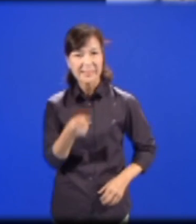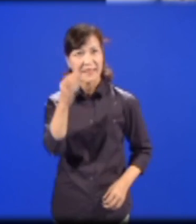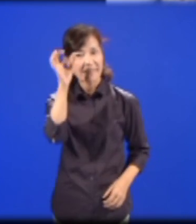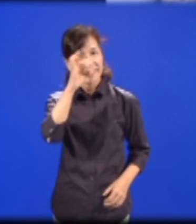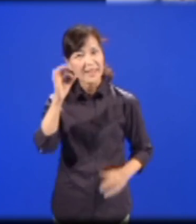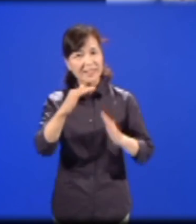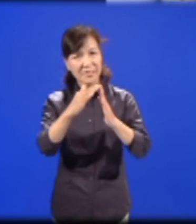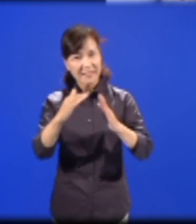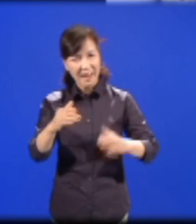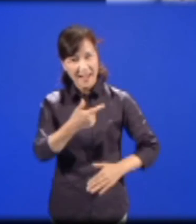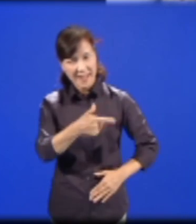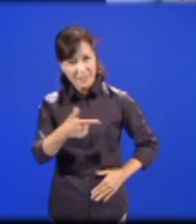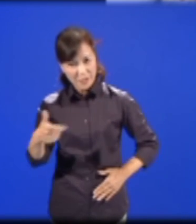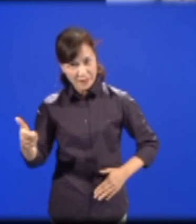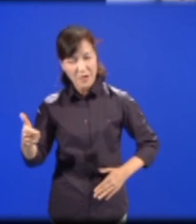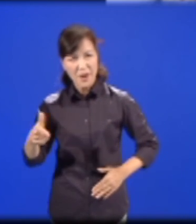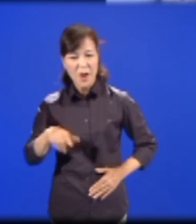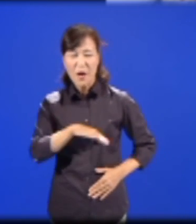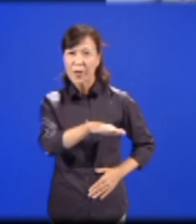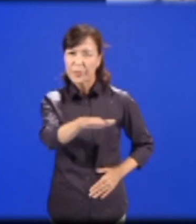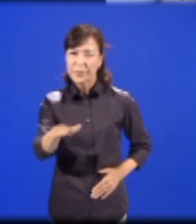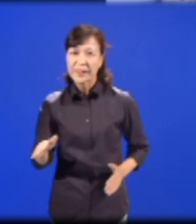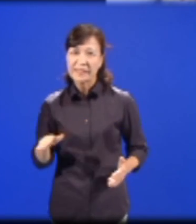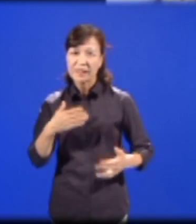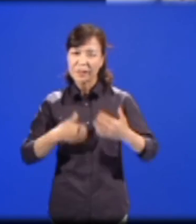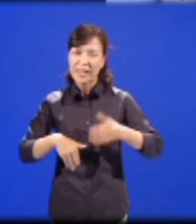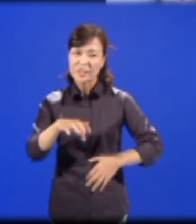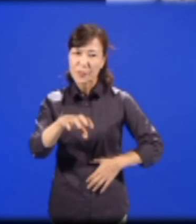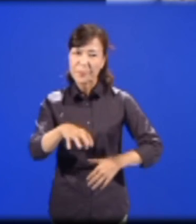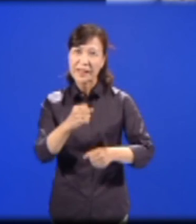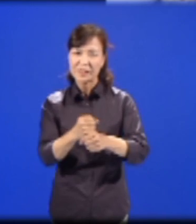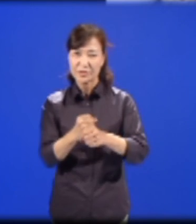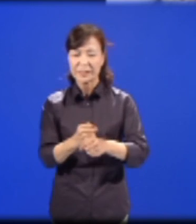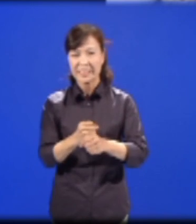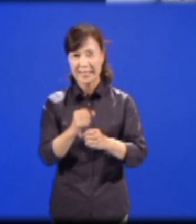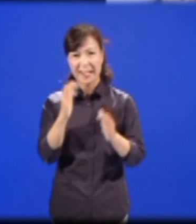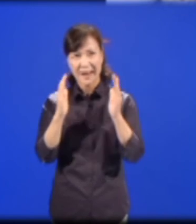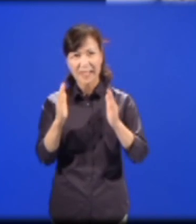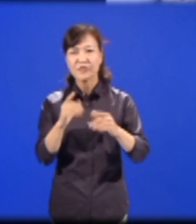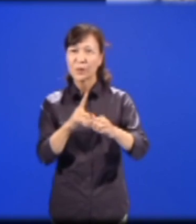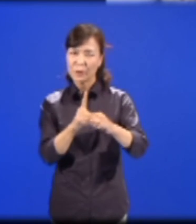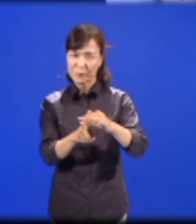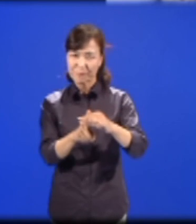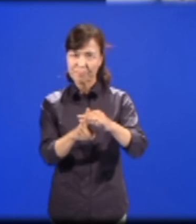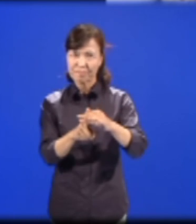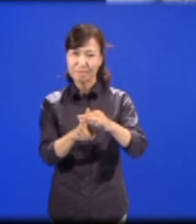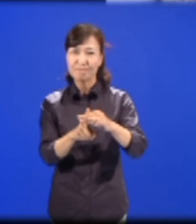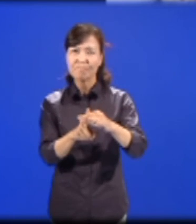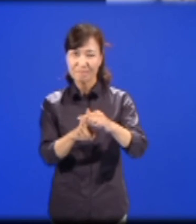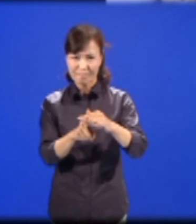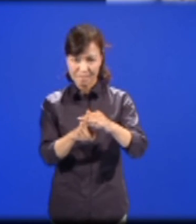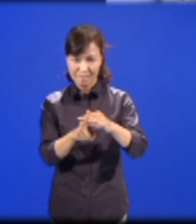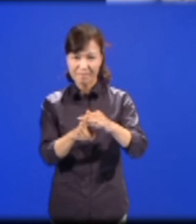、地域住民が憩える里山づくりに取り組んでいます。